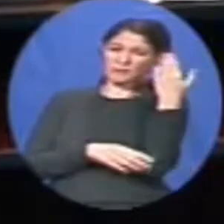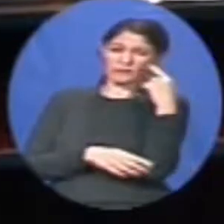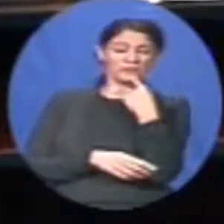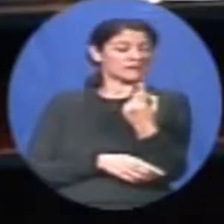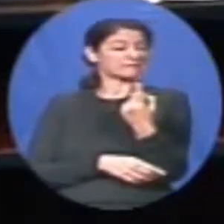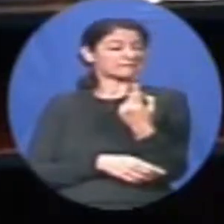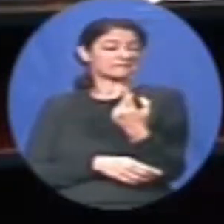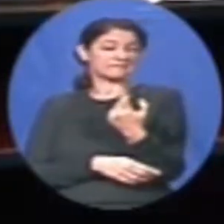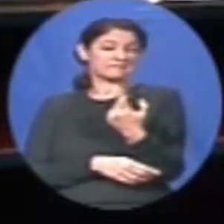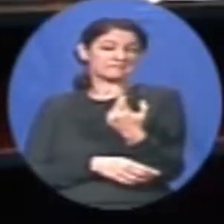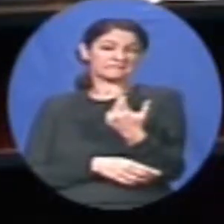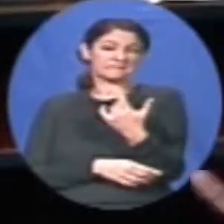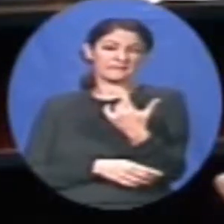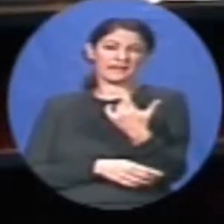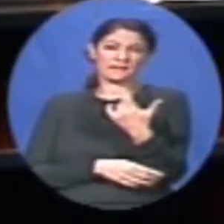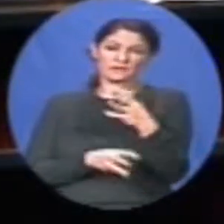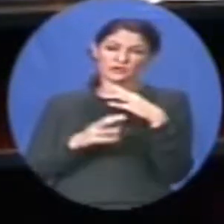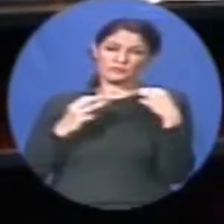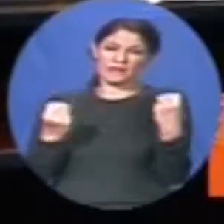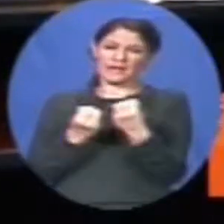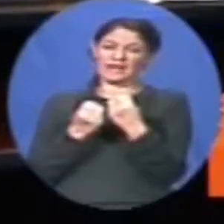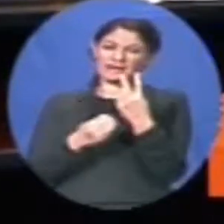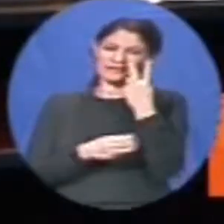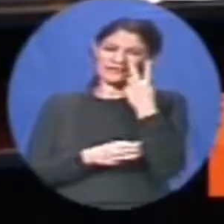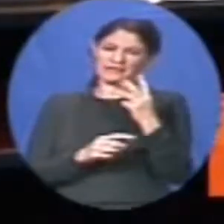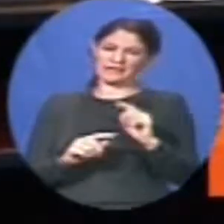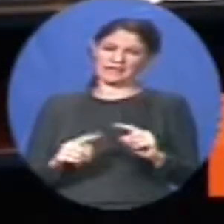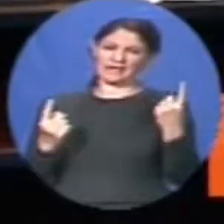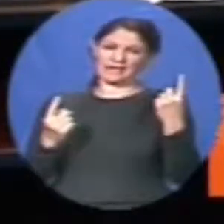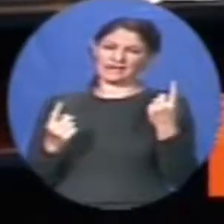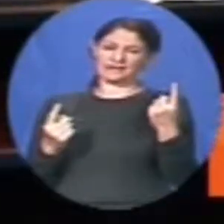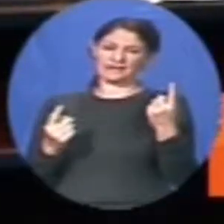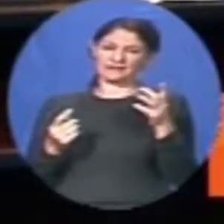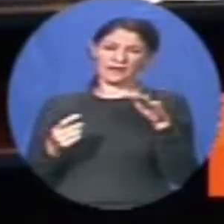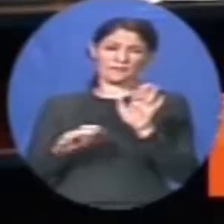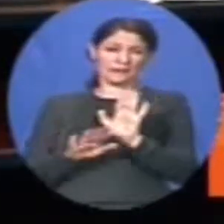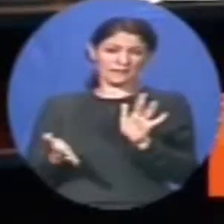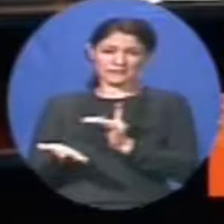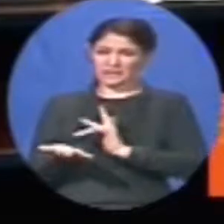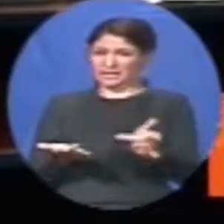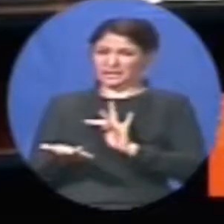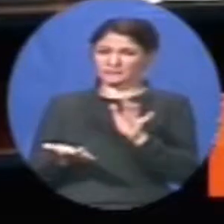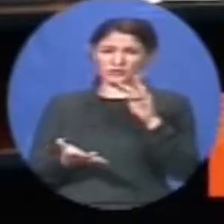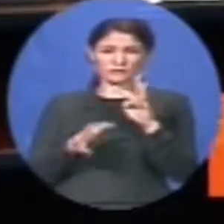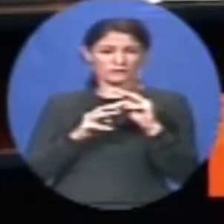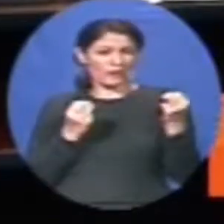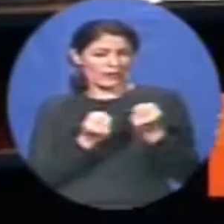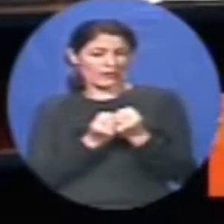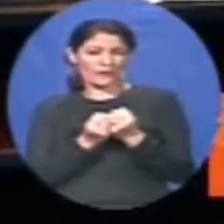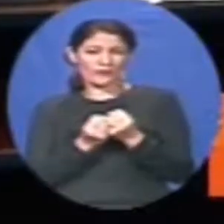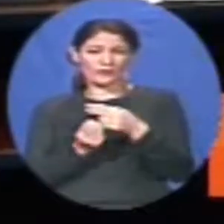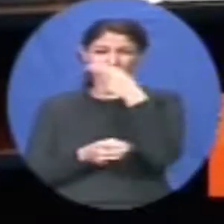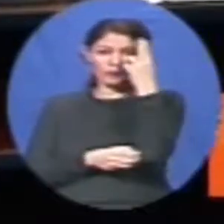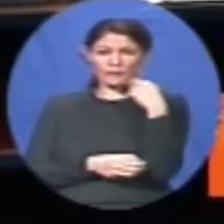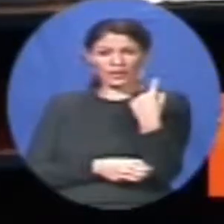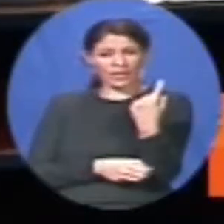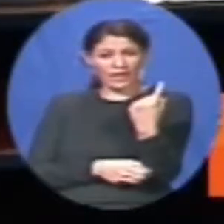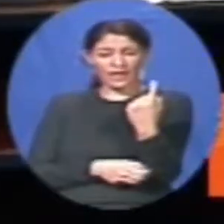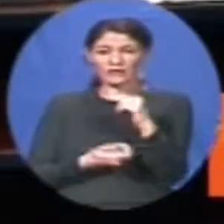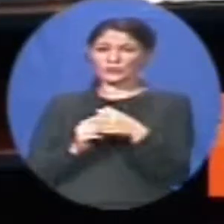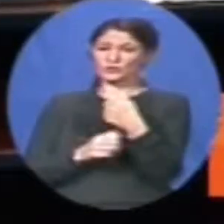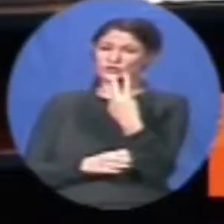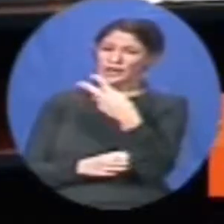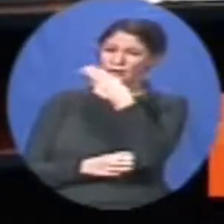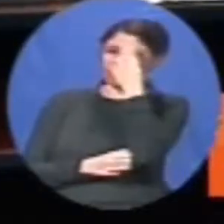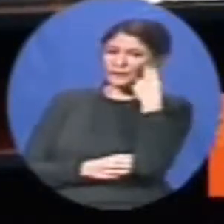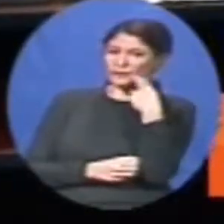נראית באופן שונה בלי מסכים. משפחה היום זה משהו אחר. יש משפחות עם הורה אחד, יש משפחות עם שני